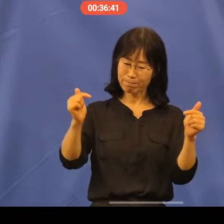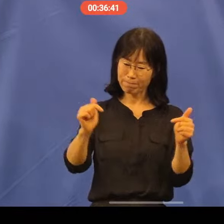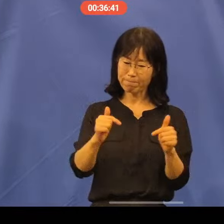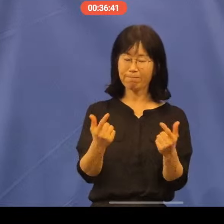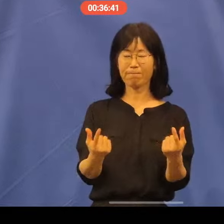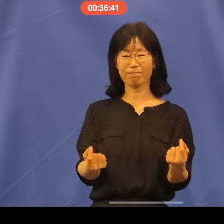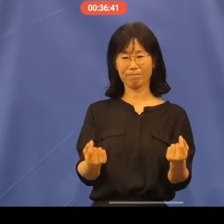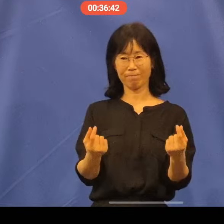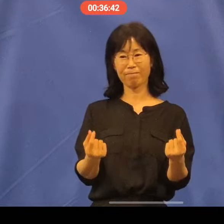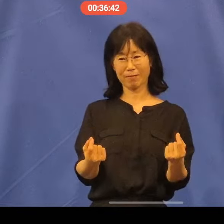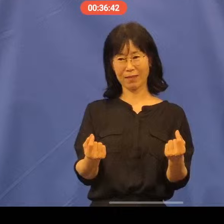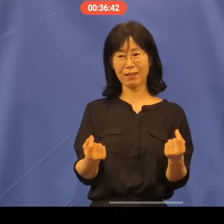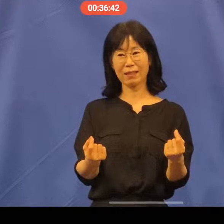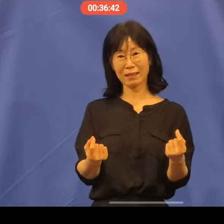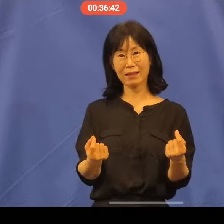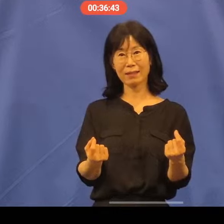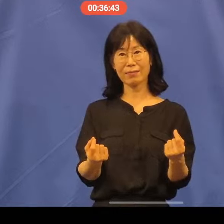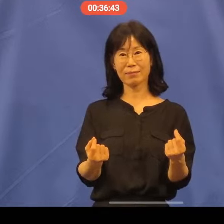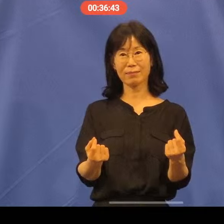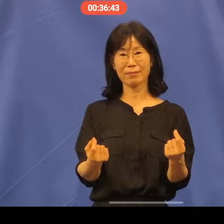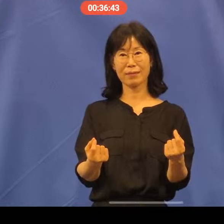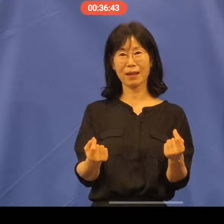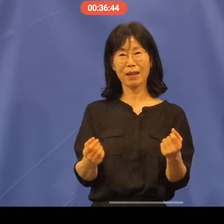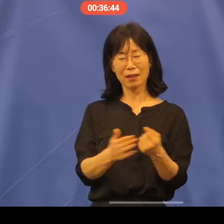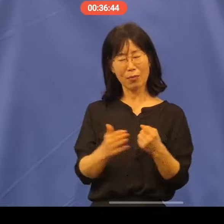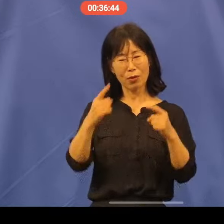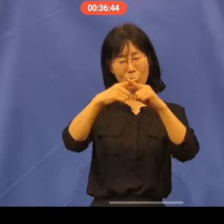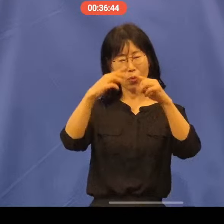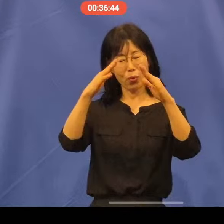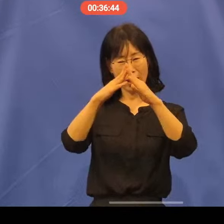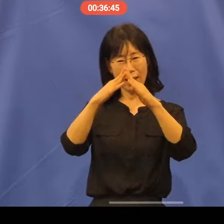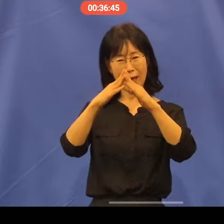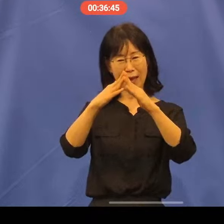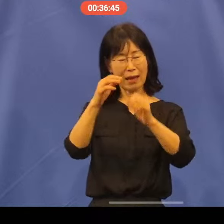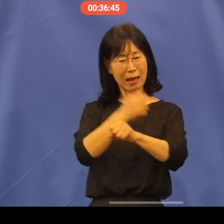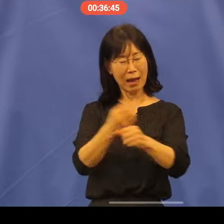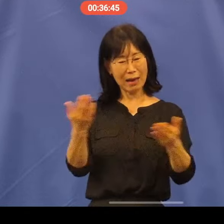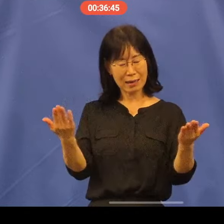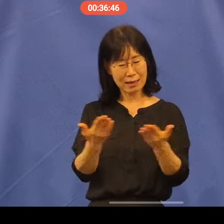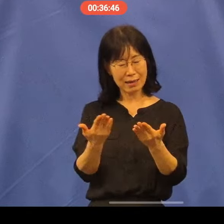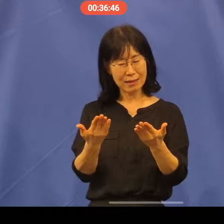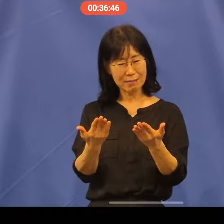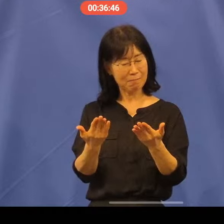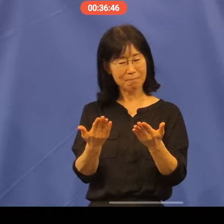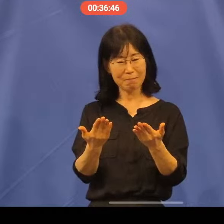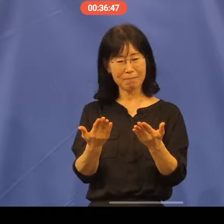회개의 메시지가 약해진 거죠. 이게 오늘날 교회가 능력을 잃어버린.